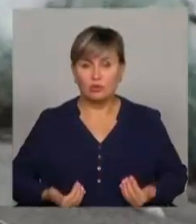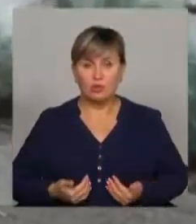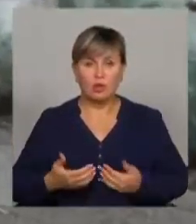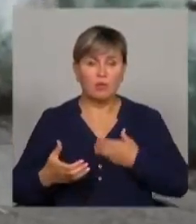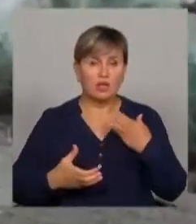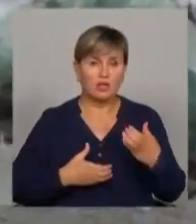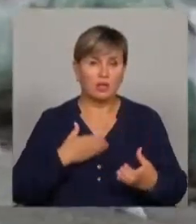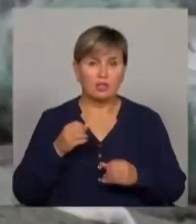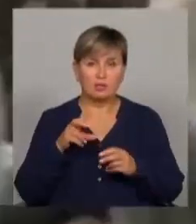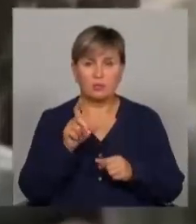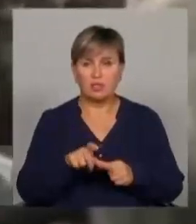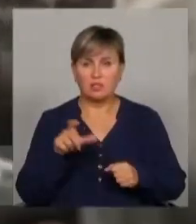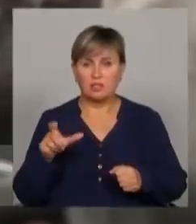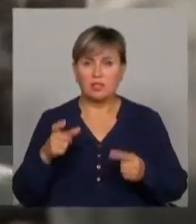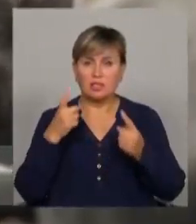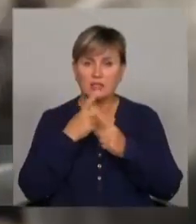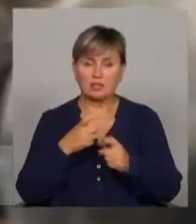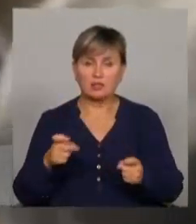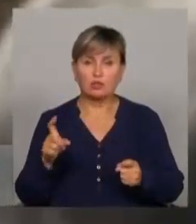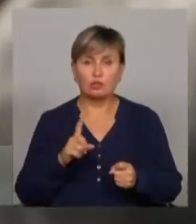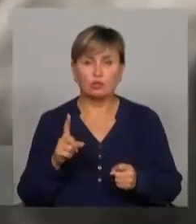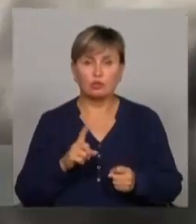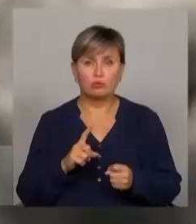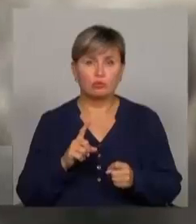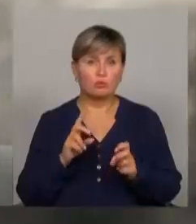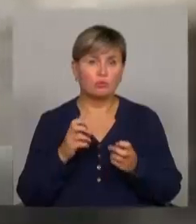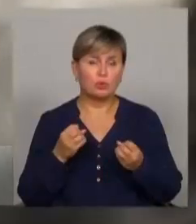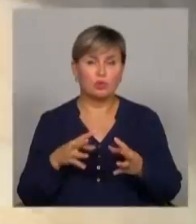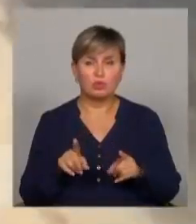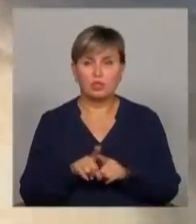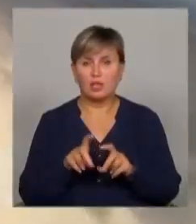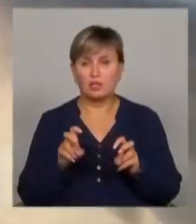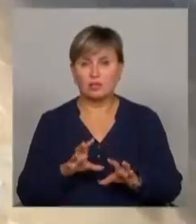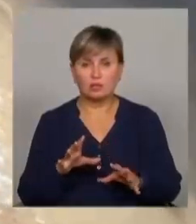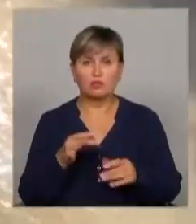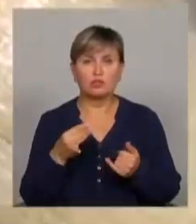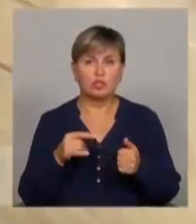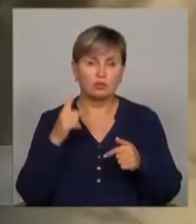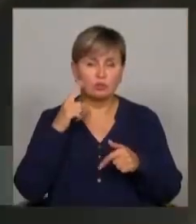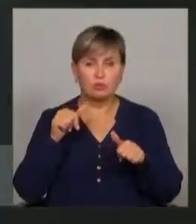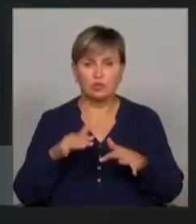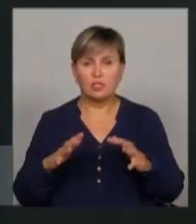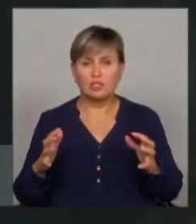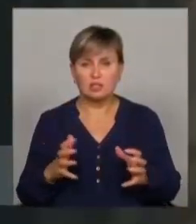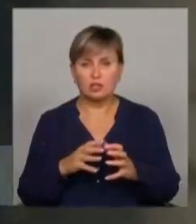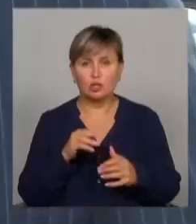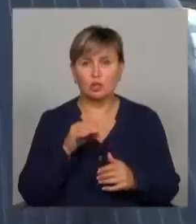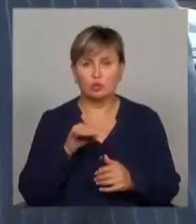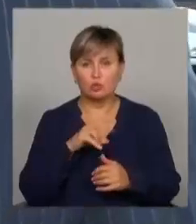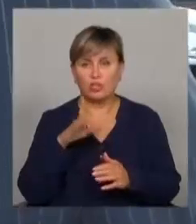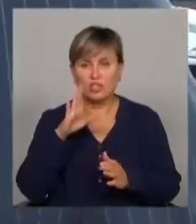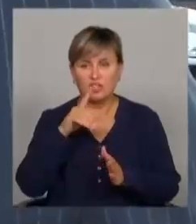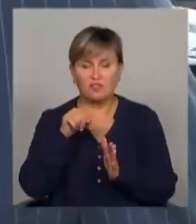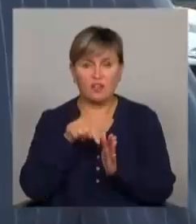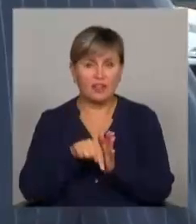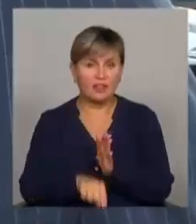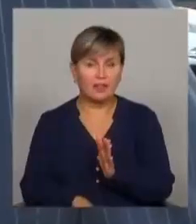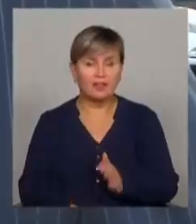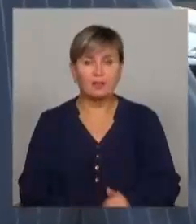специалисты. Минэкологии заверили, что сложа руки не сидят и уже предпринимают меры по сохранению тюленей в водоеме.